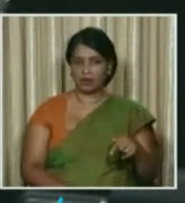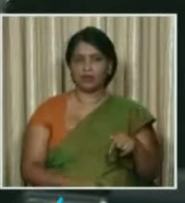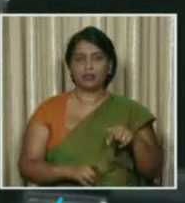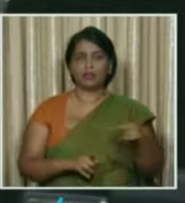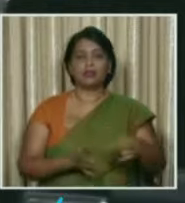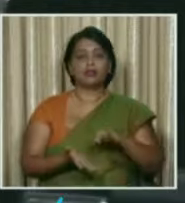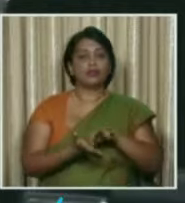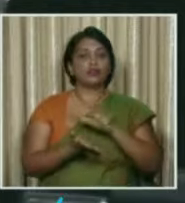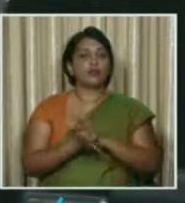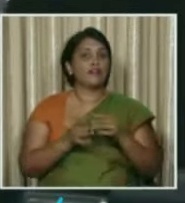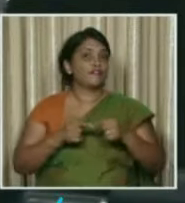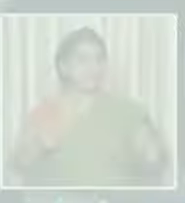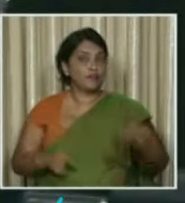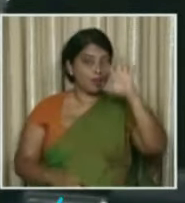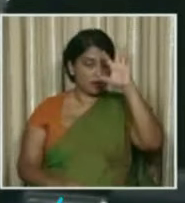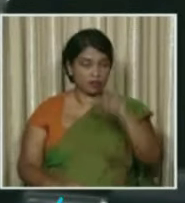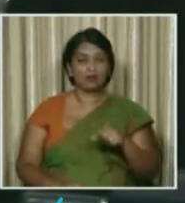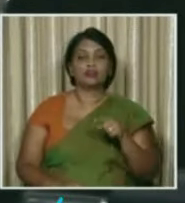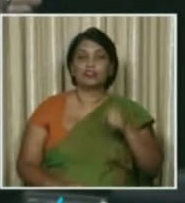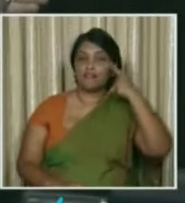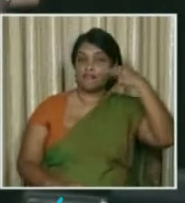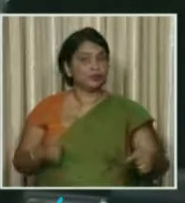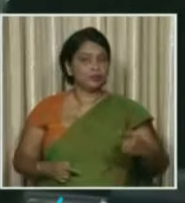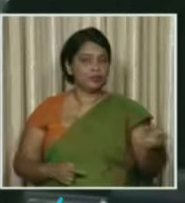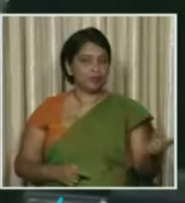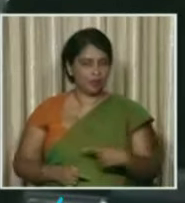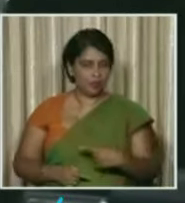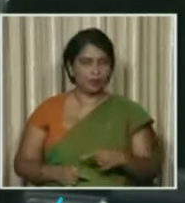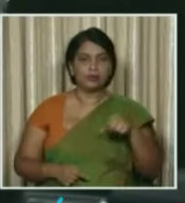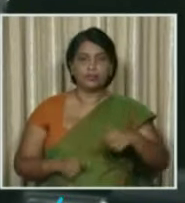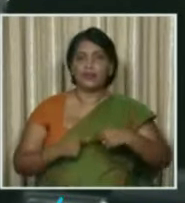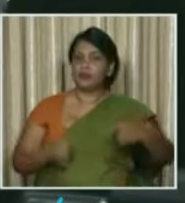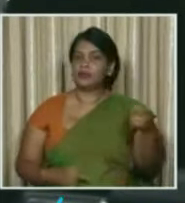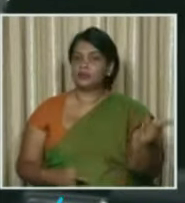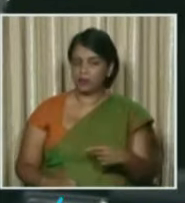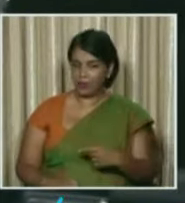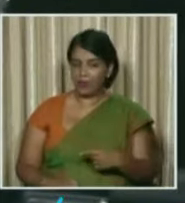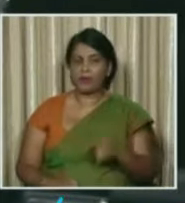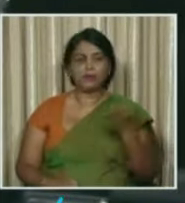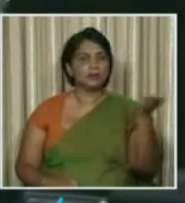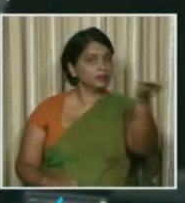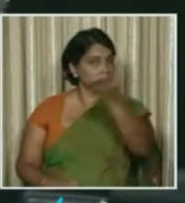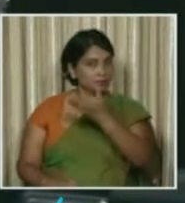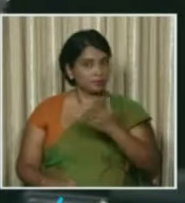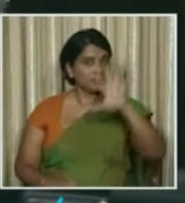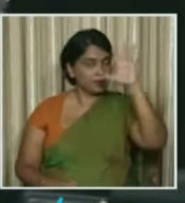කරලා තියෙන්නේ විපක්ෂයෙන් ගෙනාවපු විශ්වාසභංග යෝජනාවක්. අද විපක්ෂයේ දවස